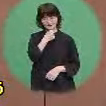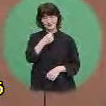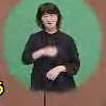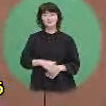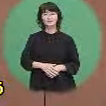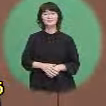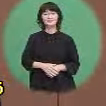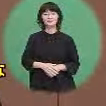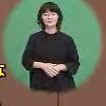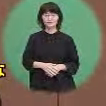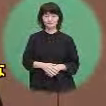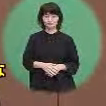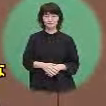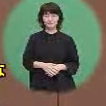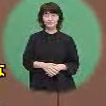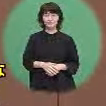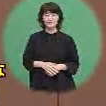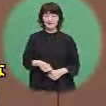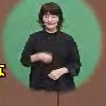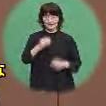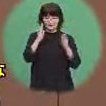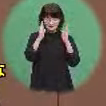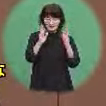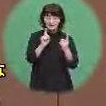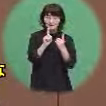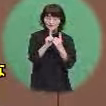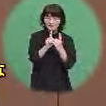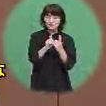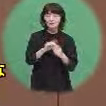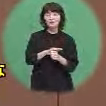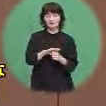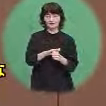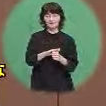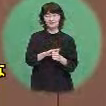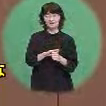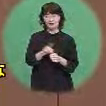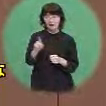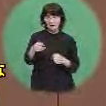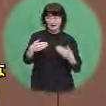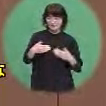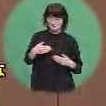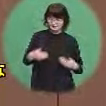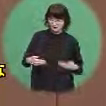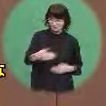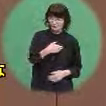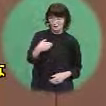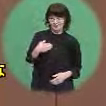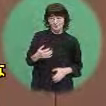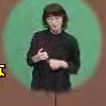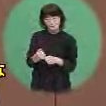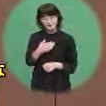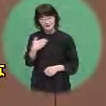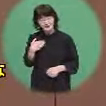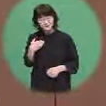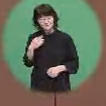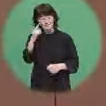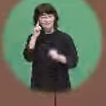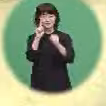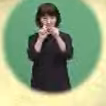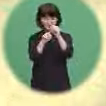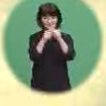おります誠実な対応を心がけて頼りになるようなえっと頼りにされるような職員になりたいと考えて